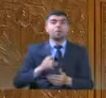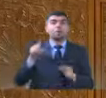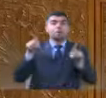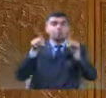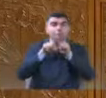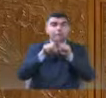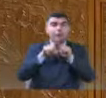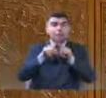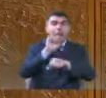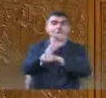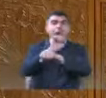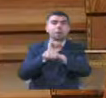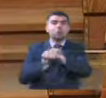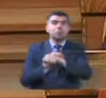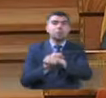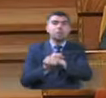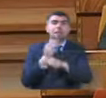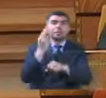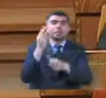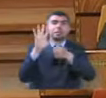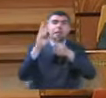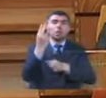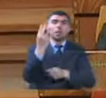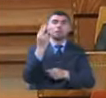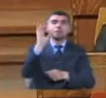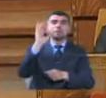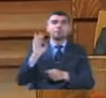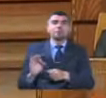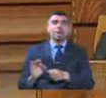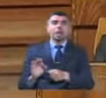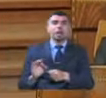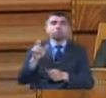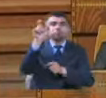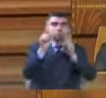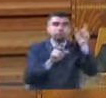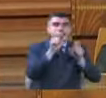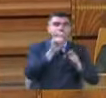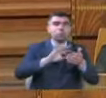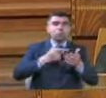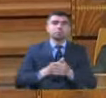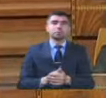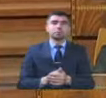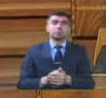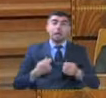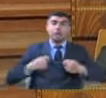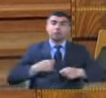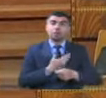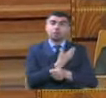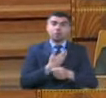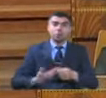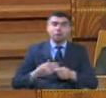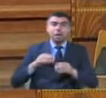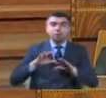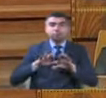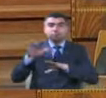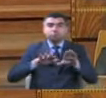لا تتعدى التغذية الصحية 36% من السكان الناشطين. سيد رئيس الحكومة، ما هي